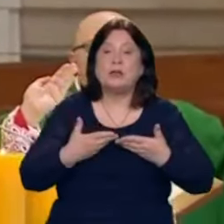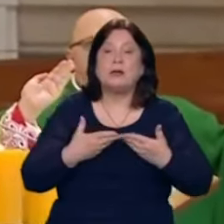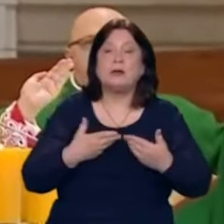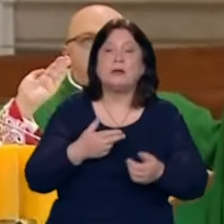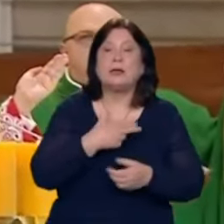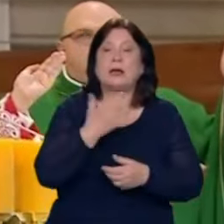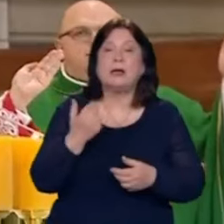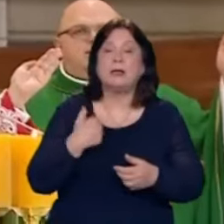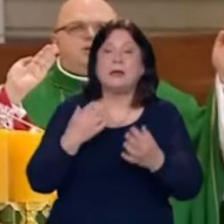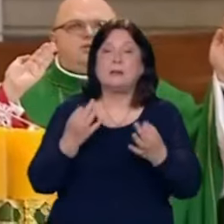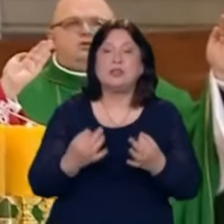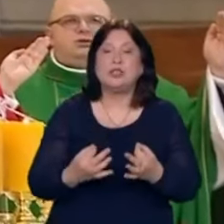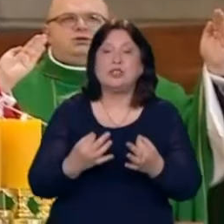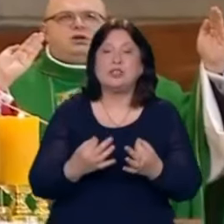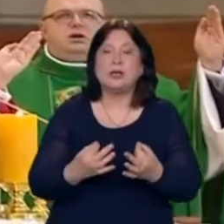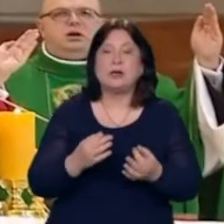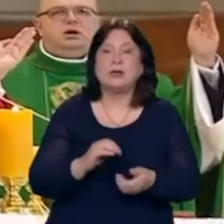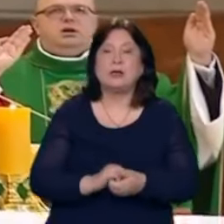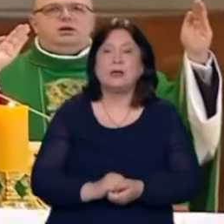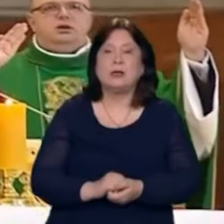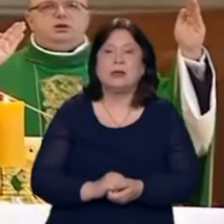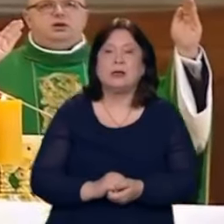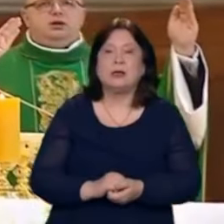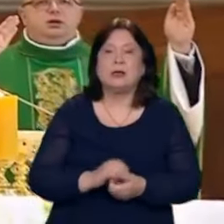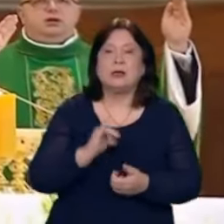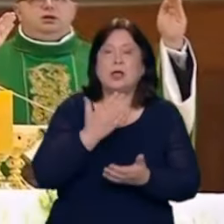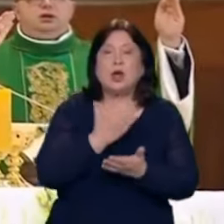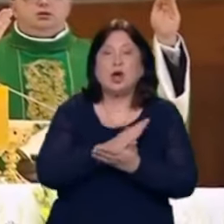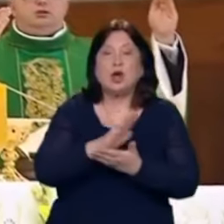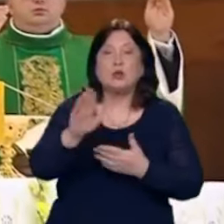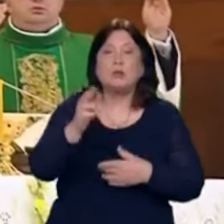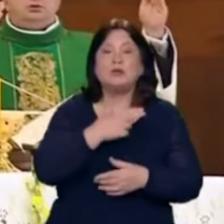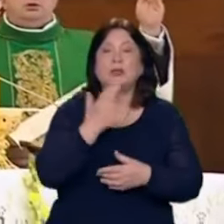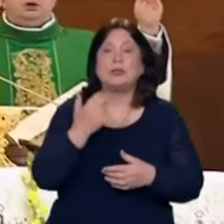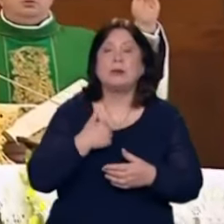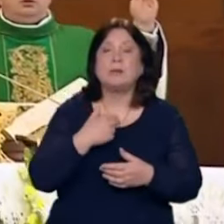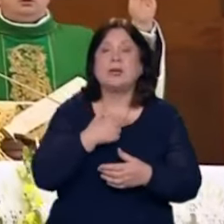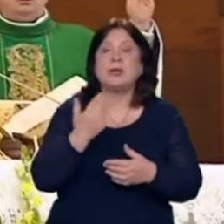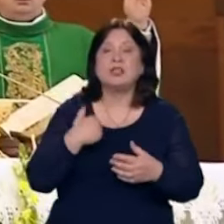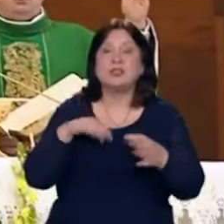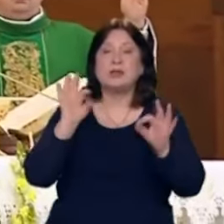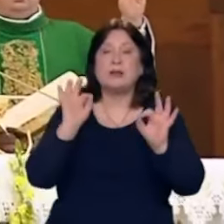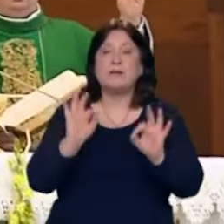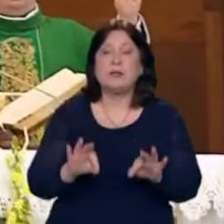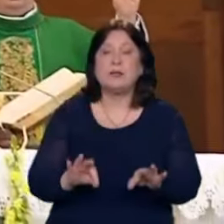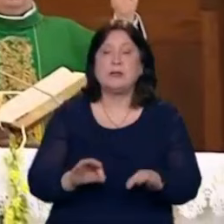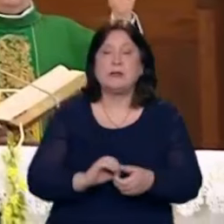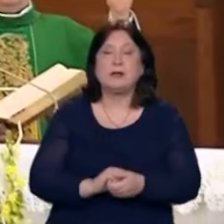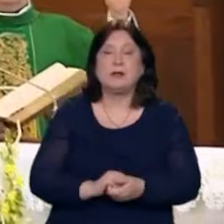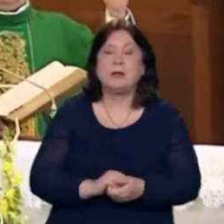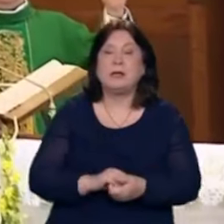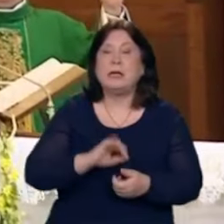powszedniego daj nam dzisiaj i odpuść nam nasze